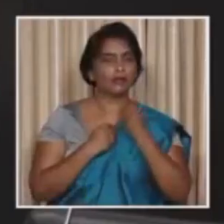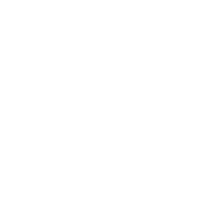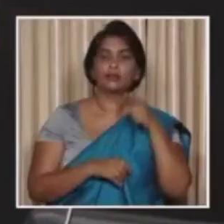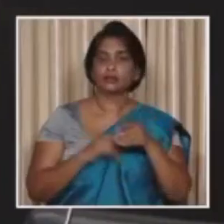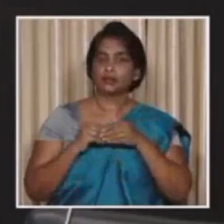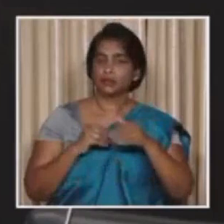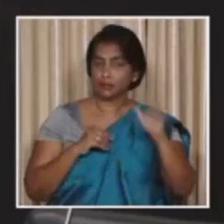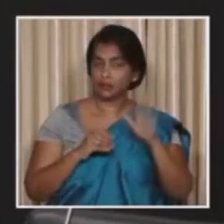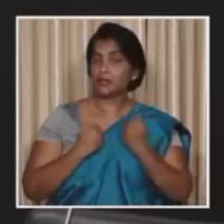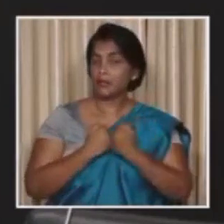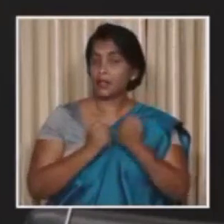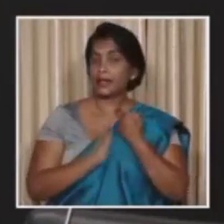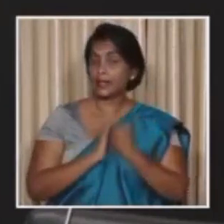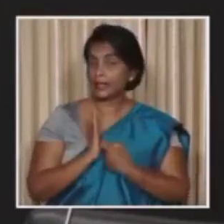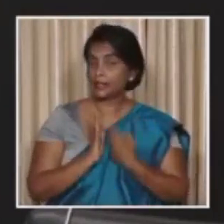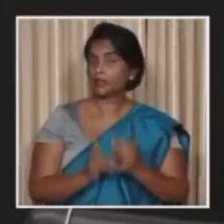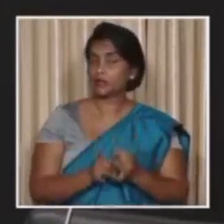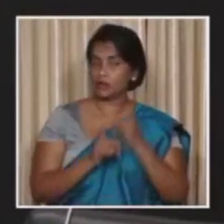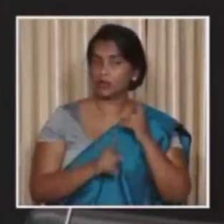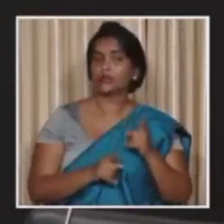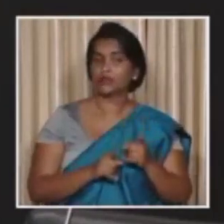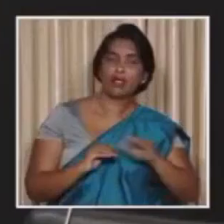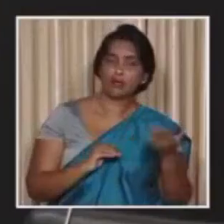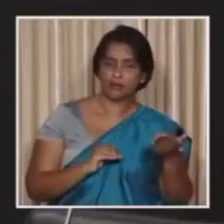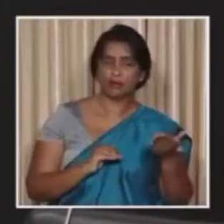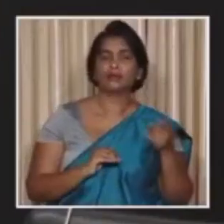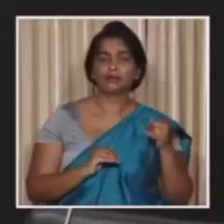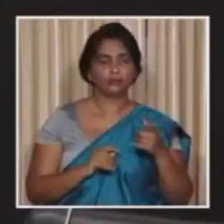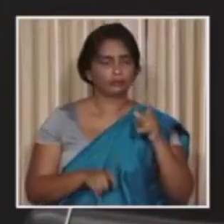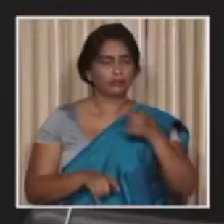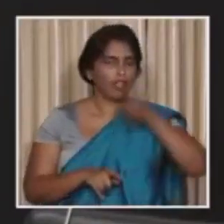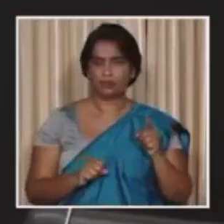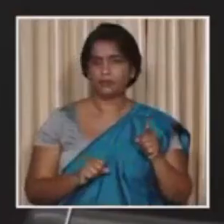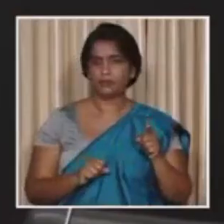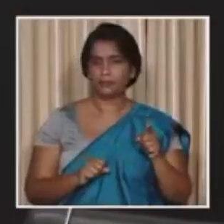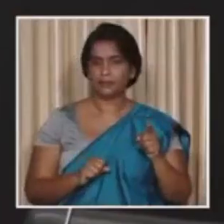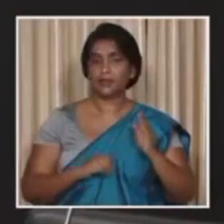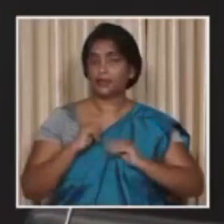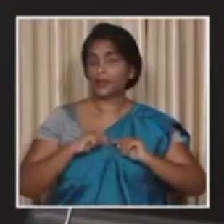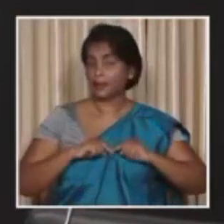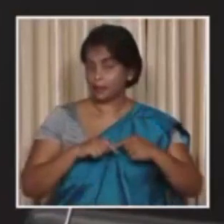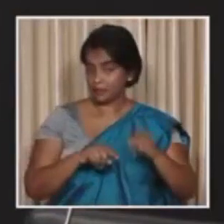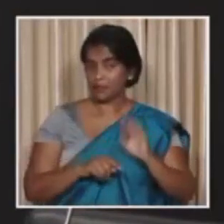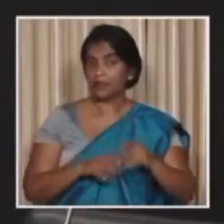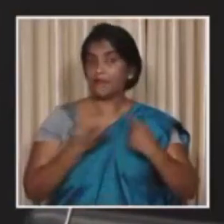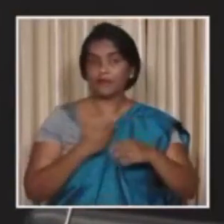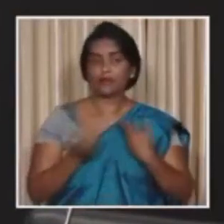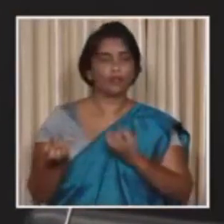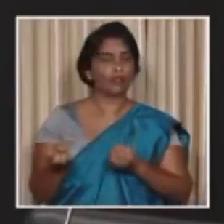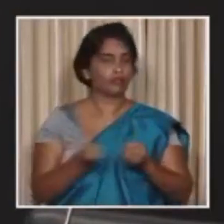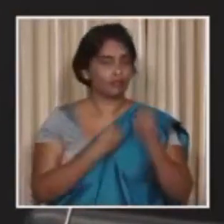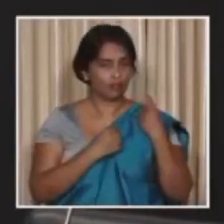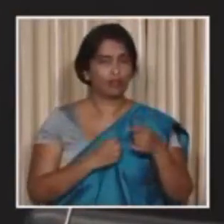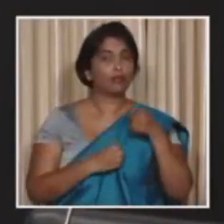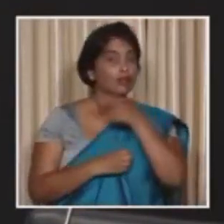දෙනවා එතෙක් මාර්ග නීතියට අනුකූලව ඊට පරිබාහිරව කිසිදු අවසරයකින් තොරව ක්‍රියාත්මක වෙන දේවල් ඉවත් කිරීම සඳහා